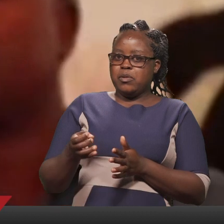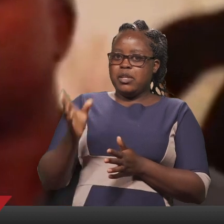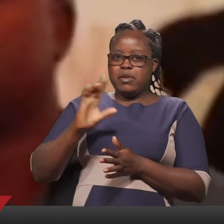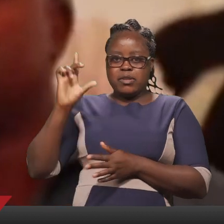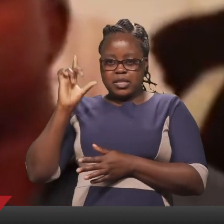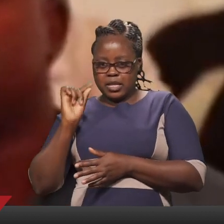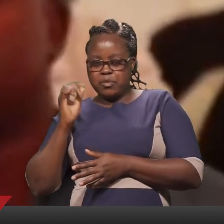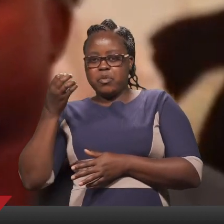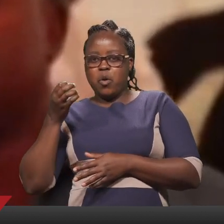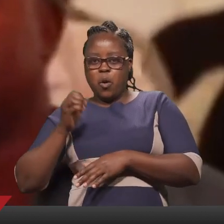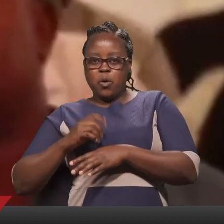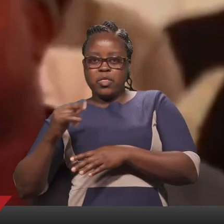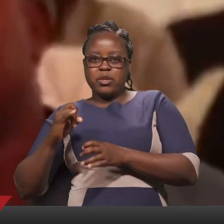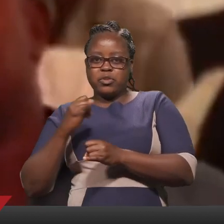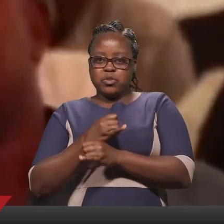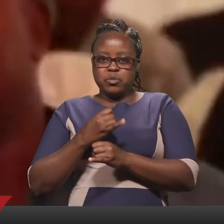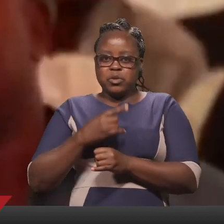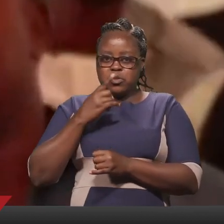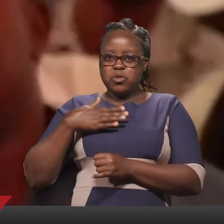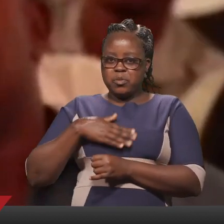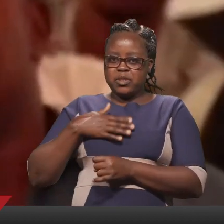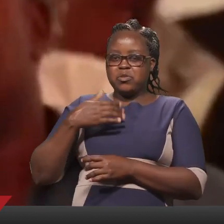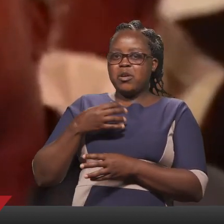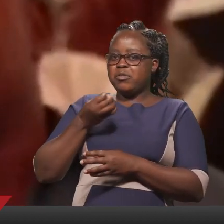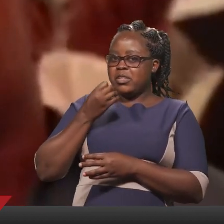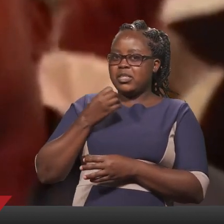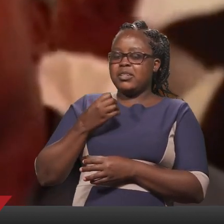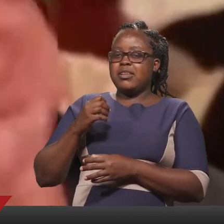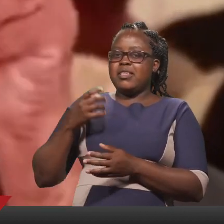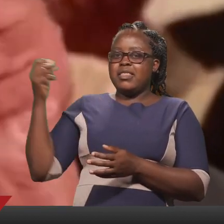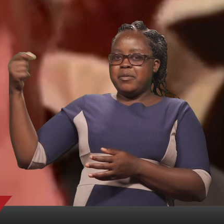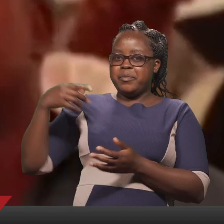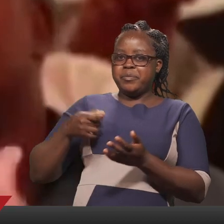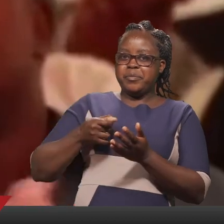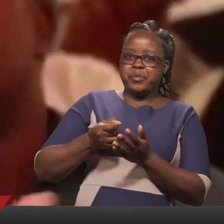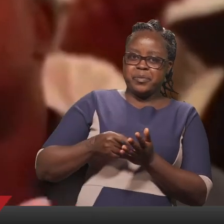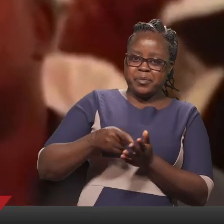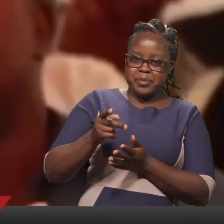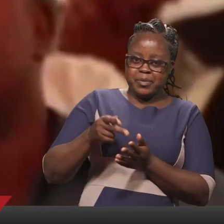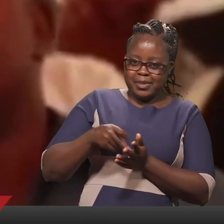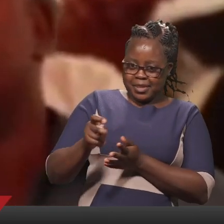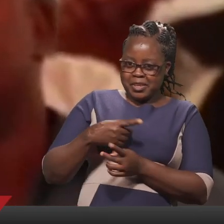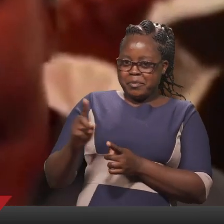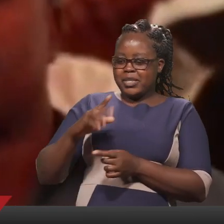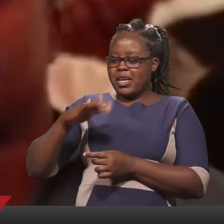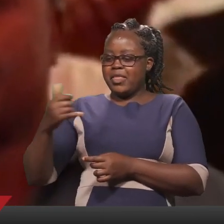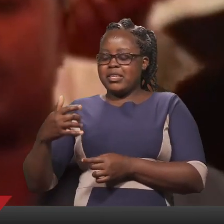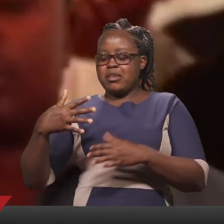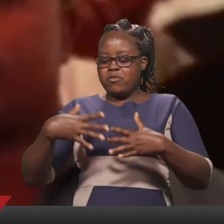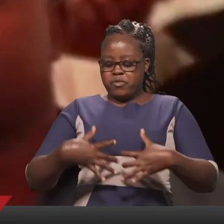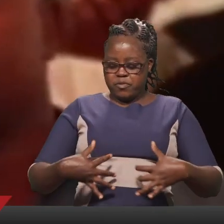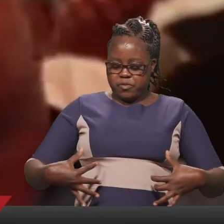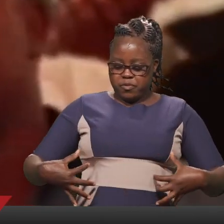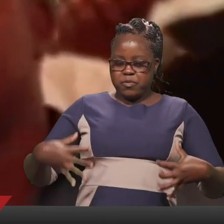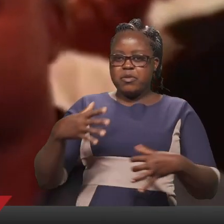Industry, don't sleep on the job. Betty Maina, tafadhali, wewe unakula mshahara lakini watu wanakula hewa hapo. Wako na